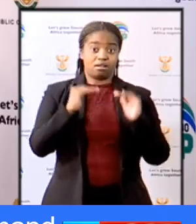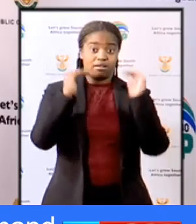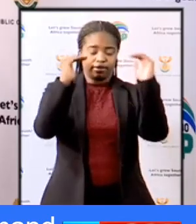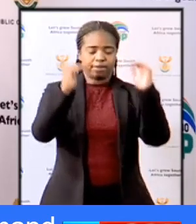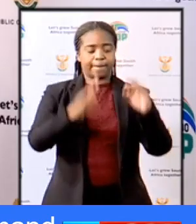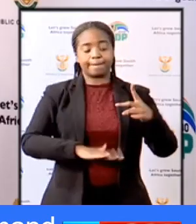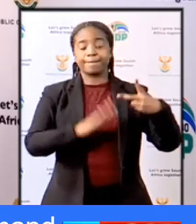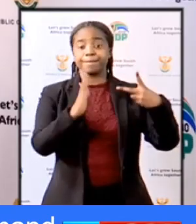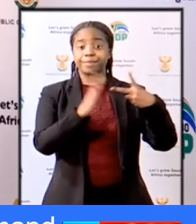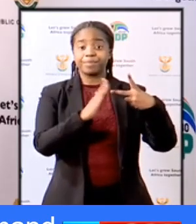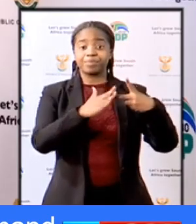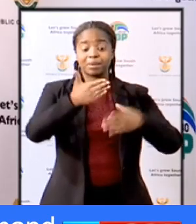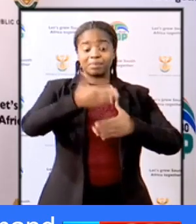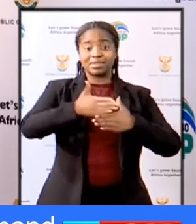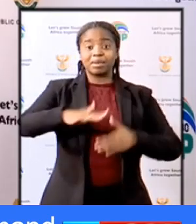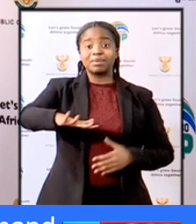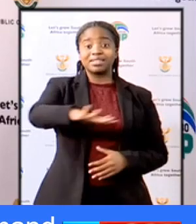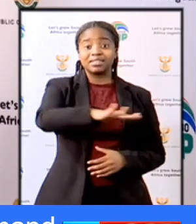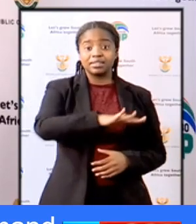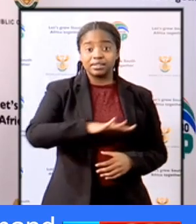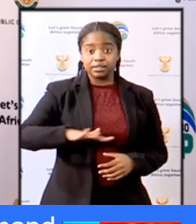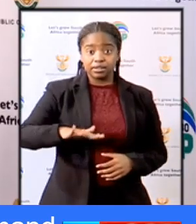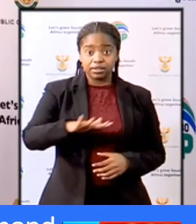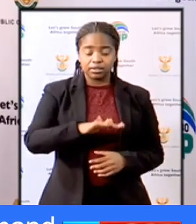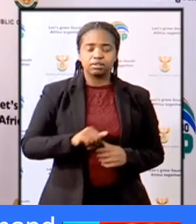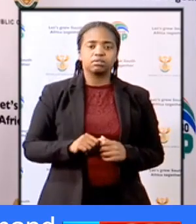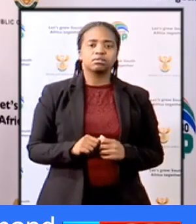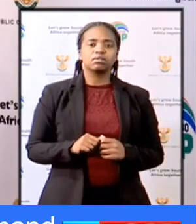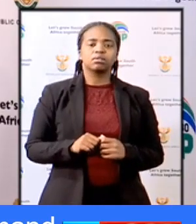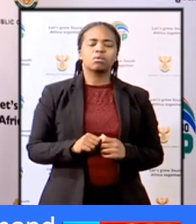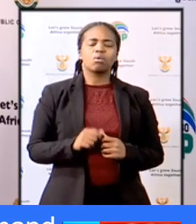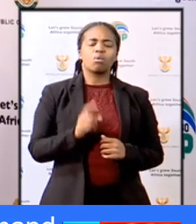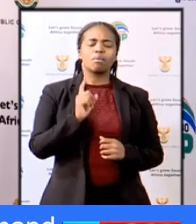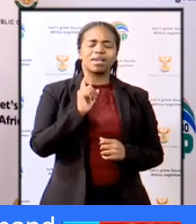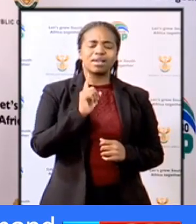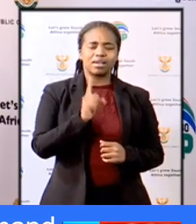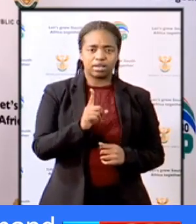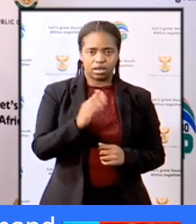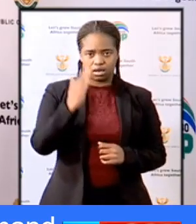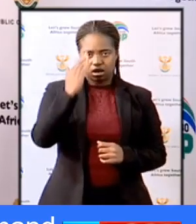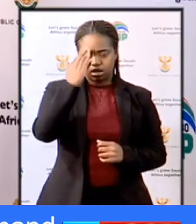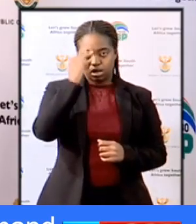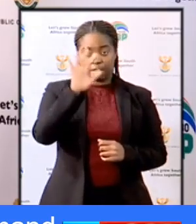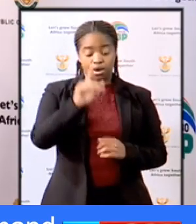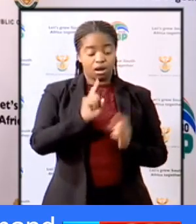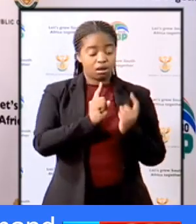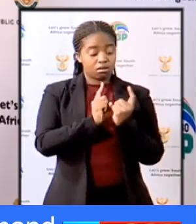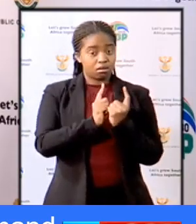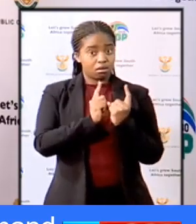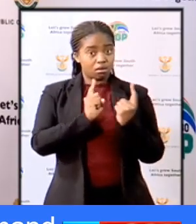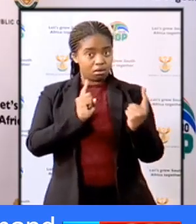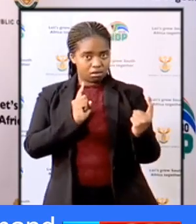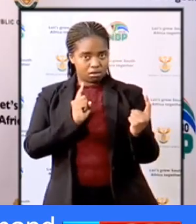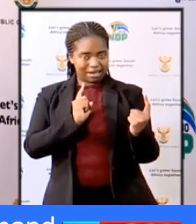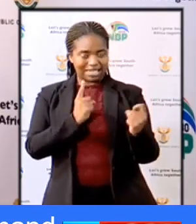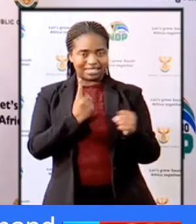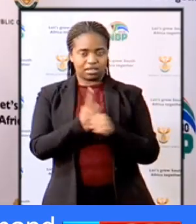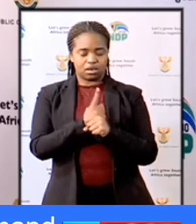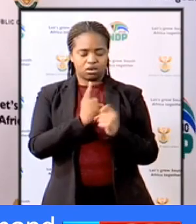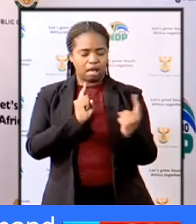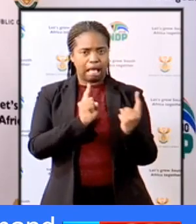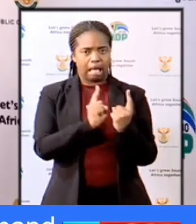Kwesibili kufanele emsebenzini kwaziwe ukuthi abantu abasondelani